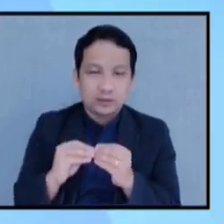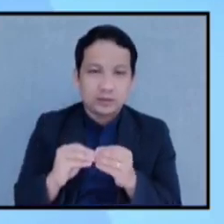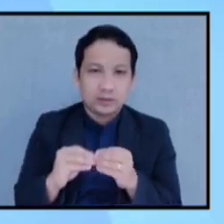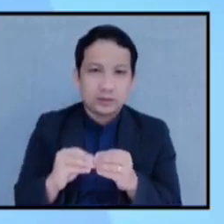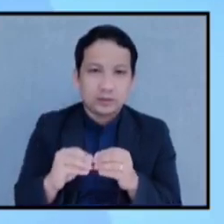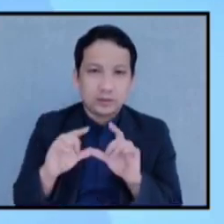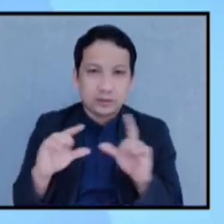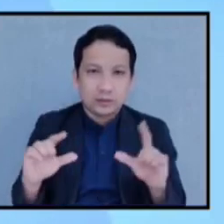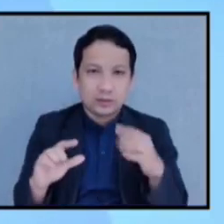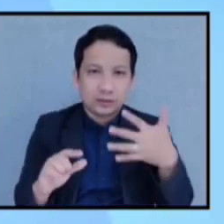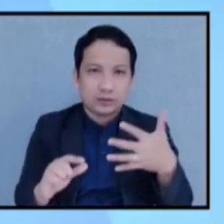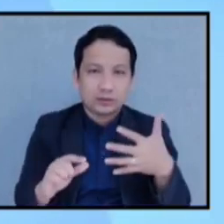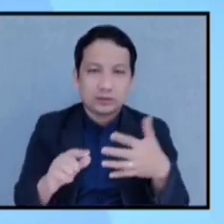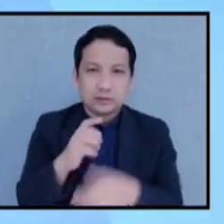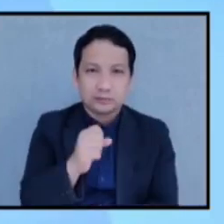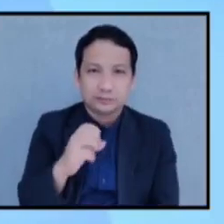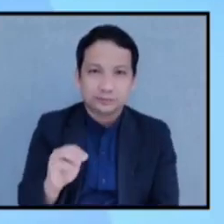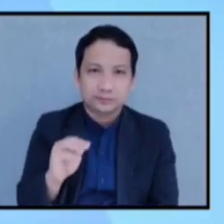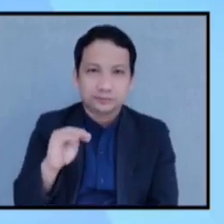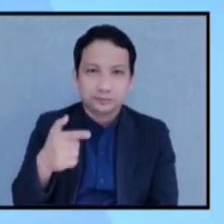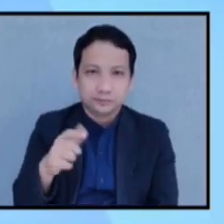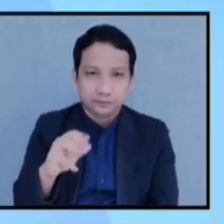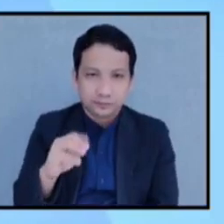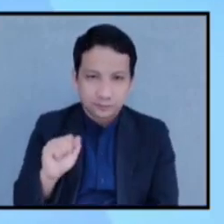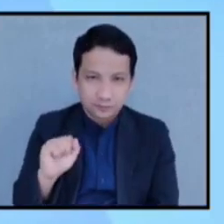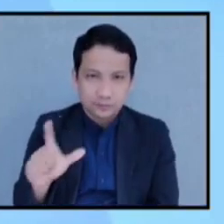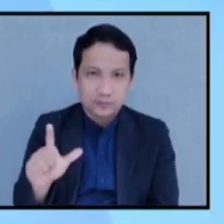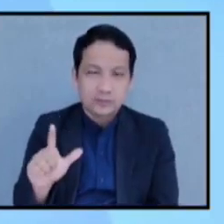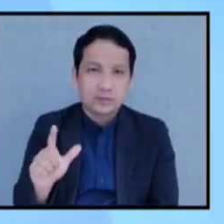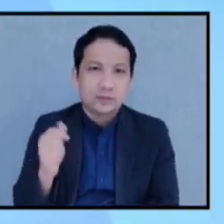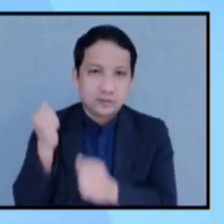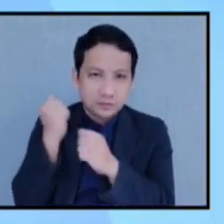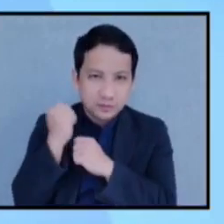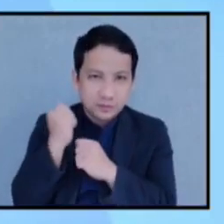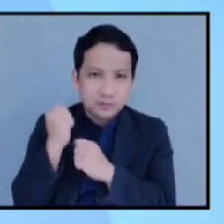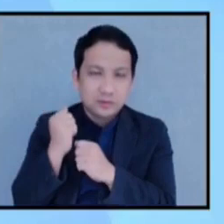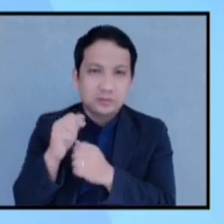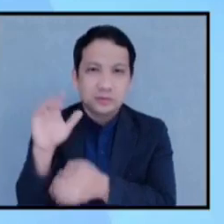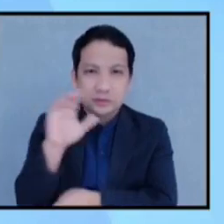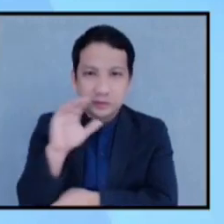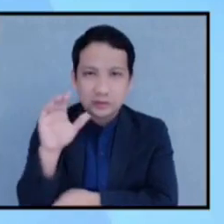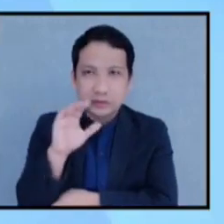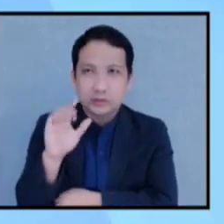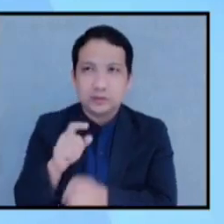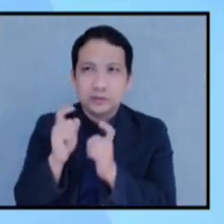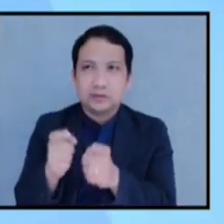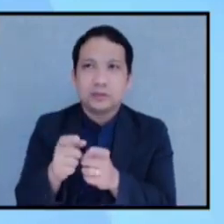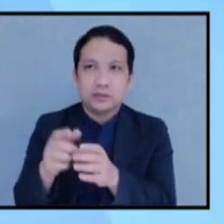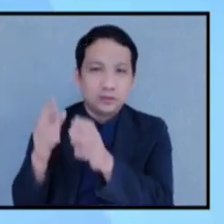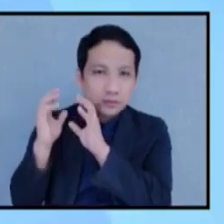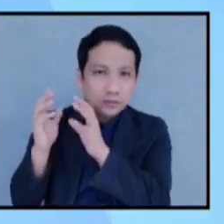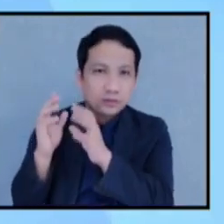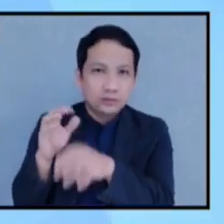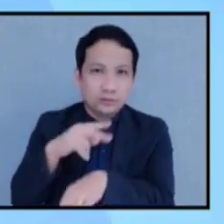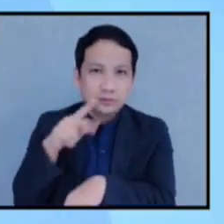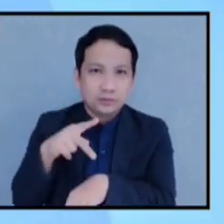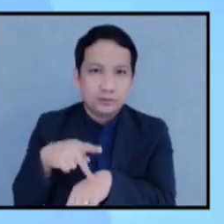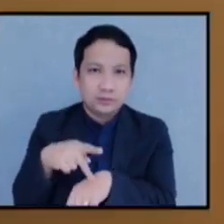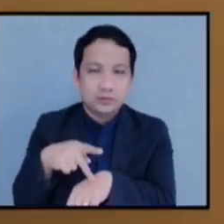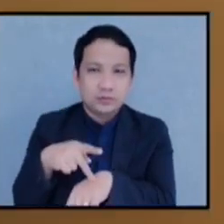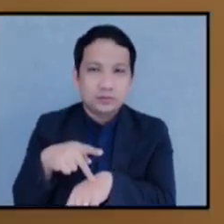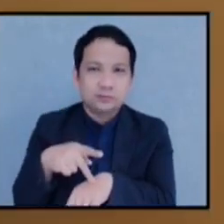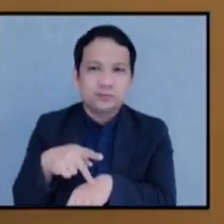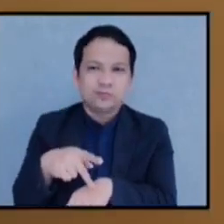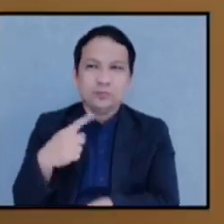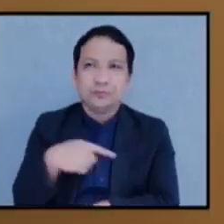Mega Mall. So we hope that you can do your Christmas shopping sa ating Coconut Philippines Trade Fair and meet and show